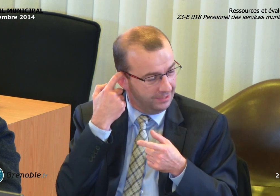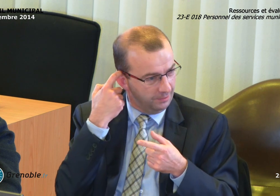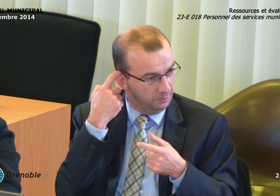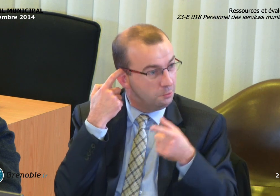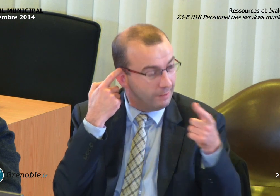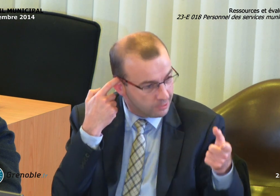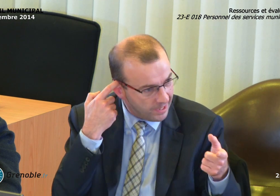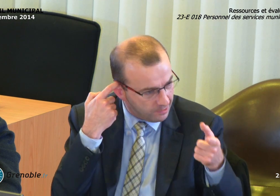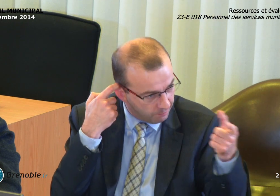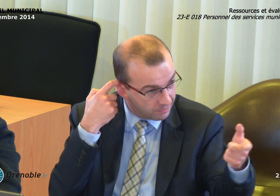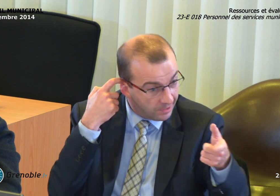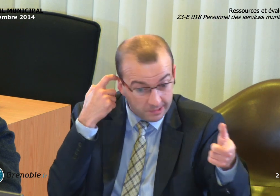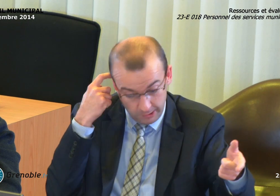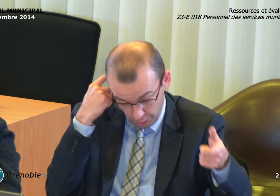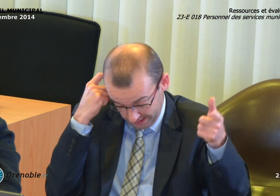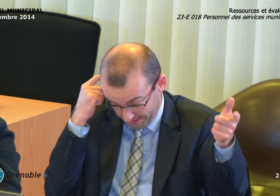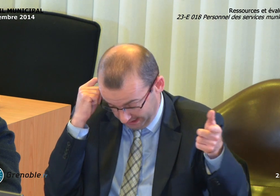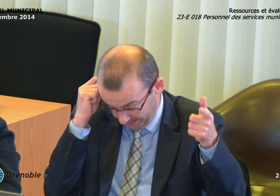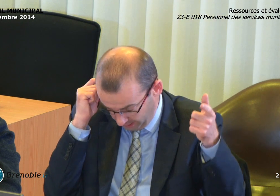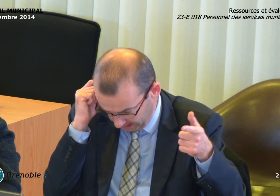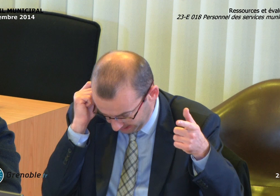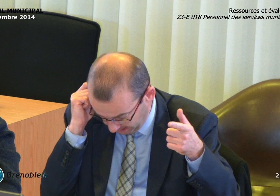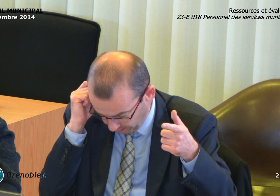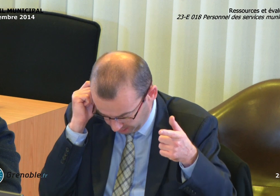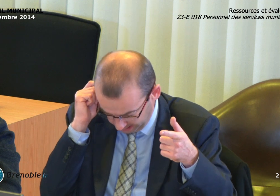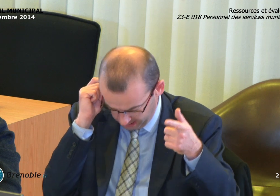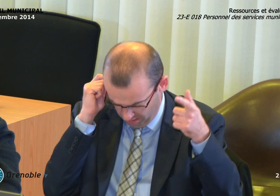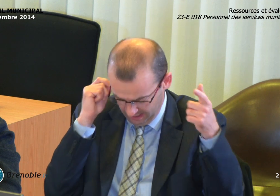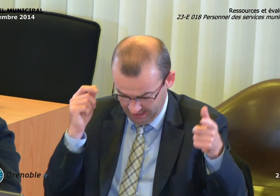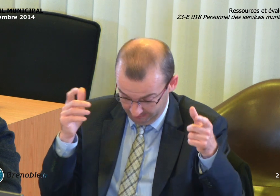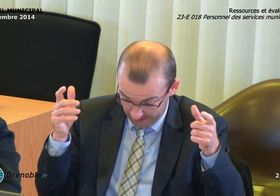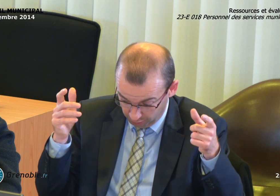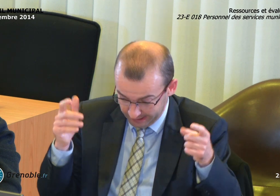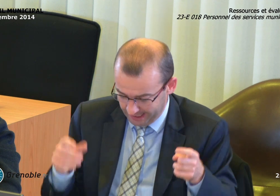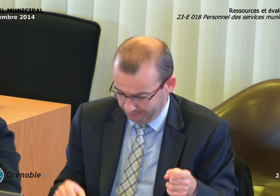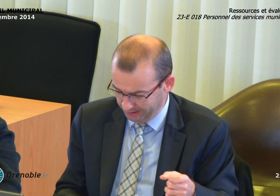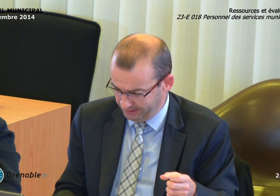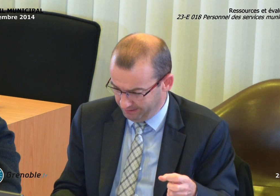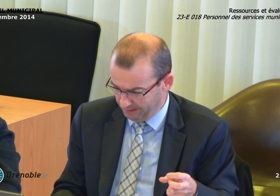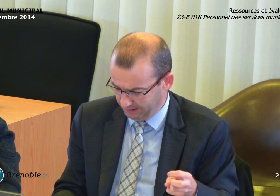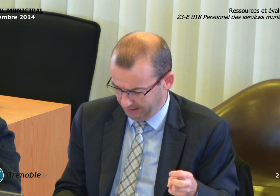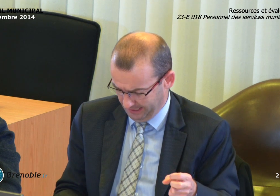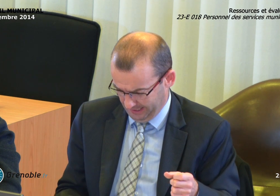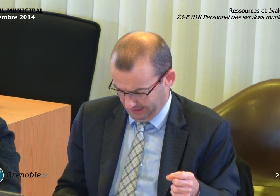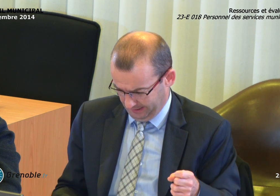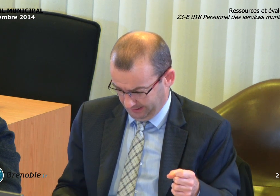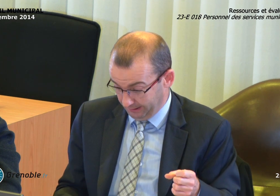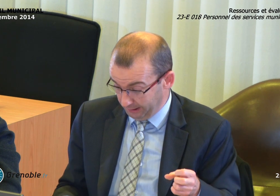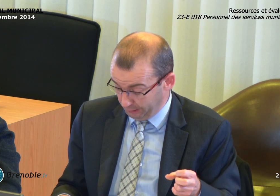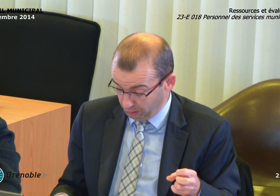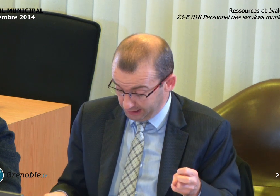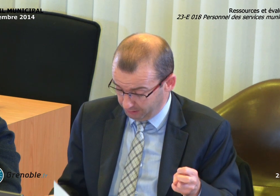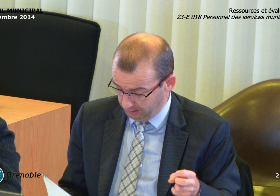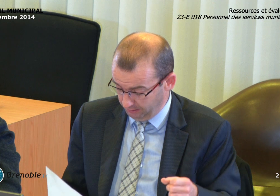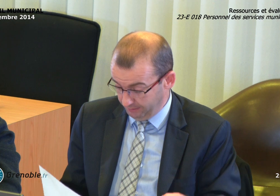payer du personnel ce personnel qui je ne sais pas ce qu'il va devenir le personnel de l'association mais en tous les cas à mon avis il va avoir des